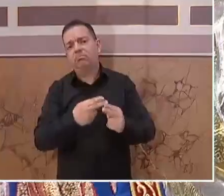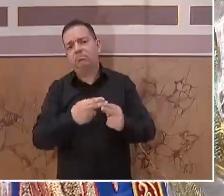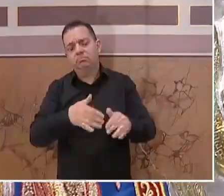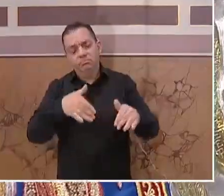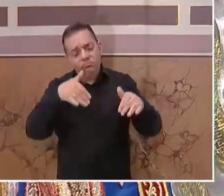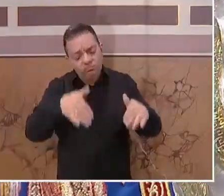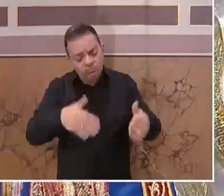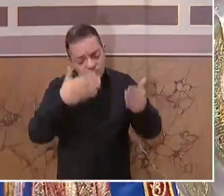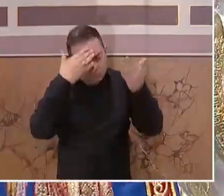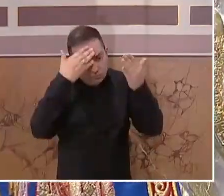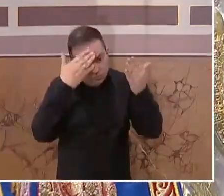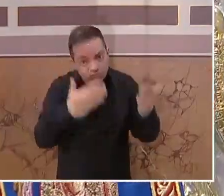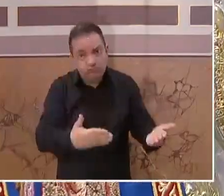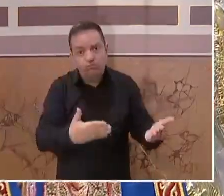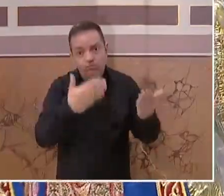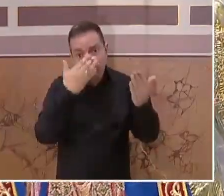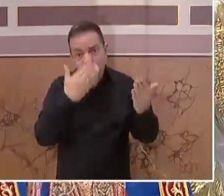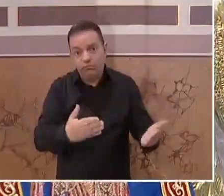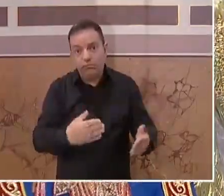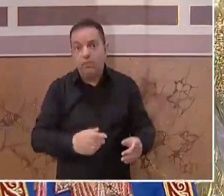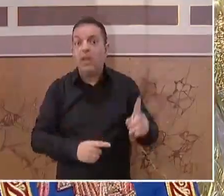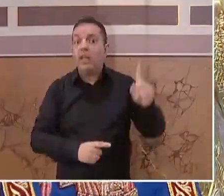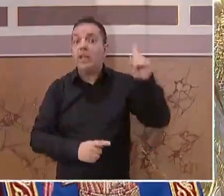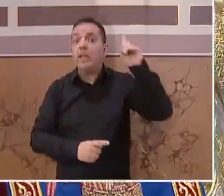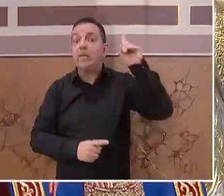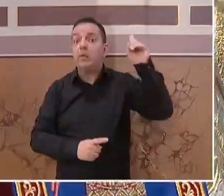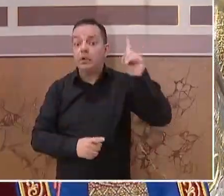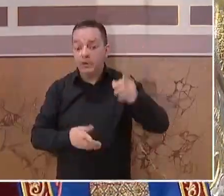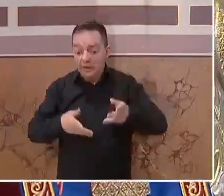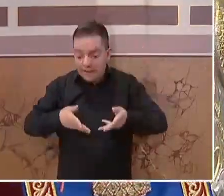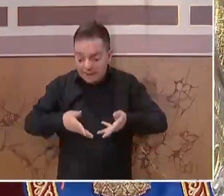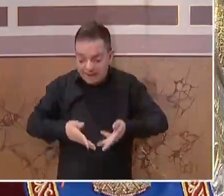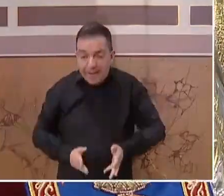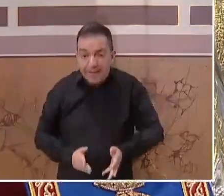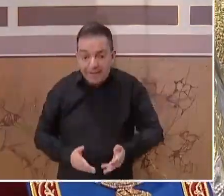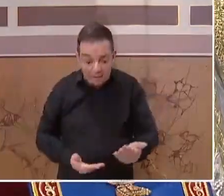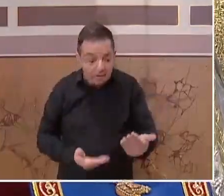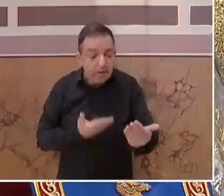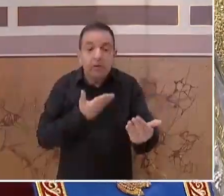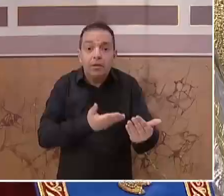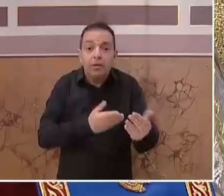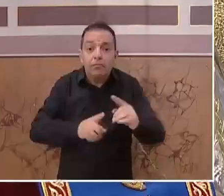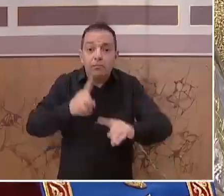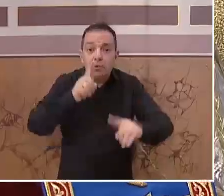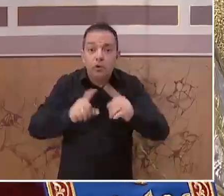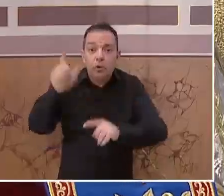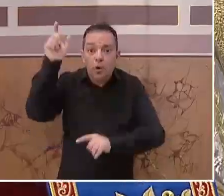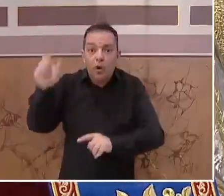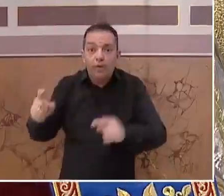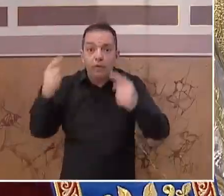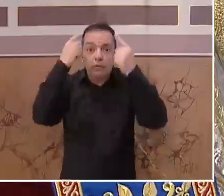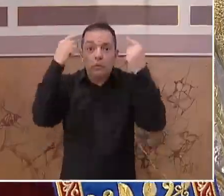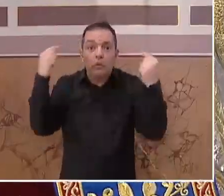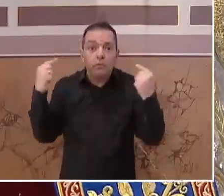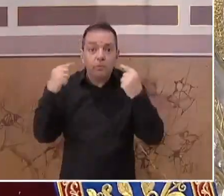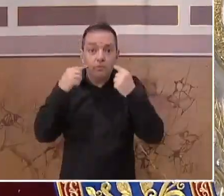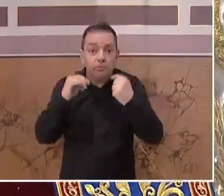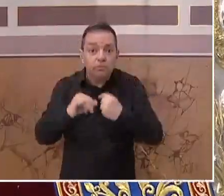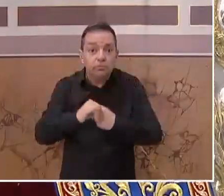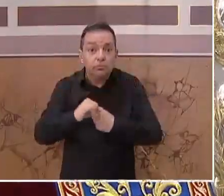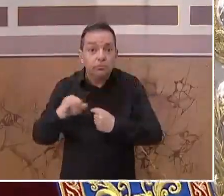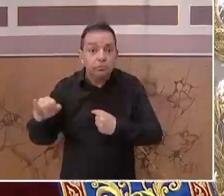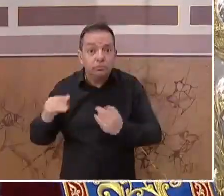καθότι είναι η μόνη Θεοτόκος, εκείνη δηλαδή που αξιώθηκε με